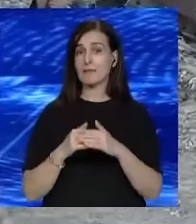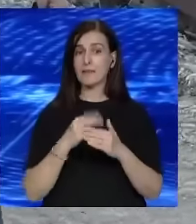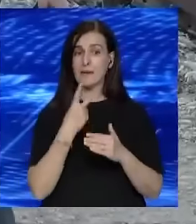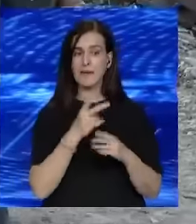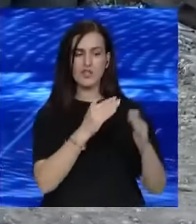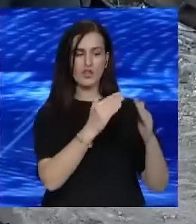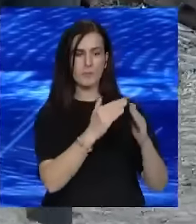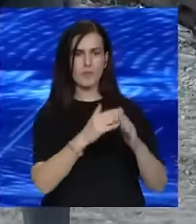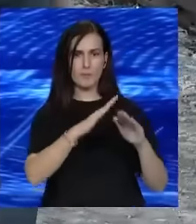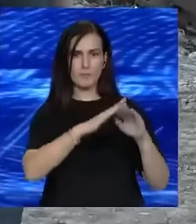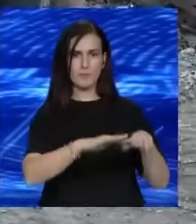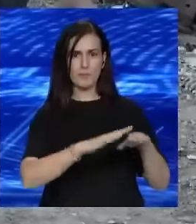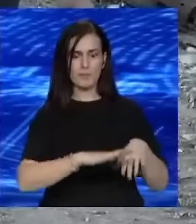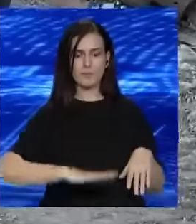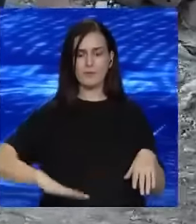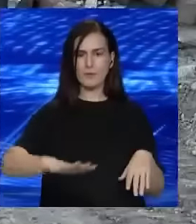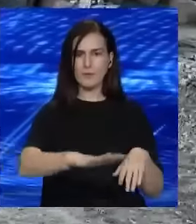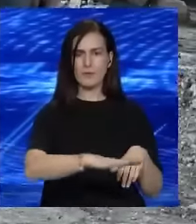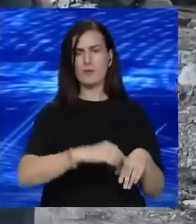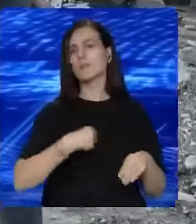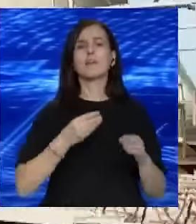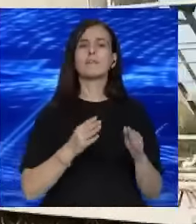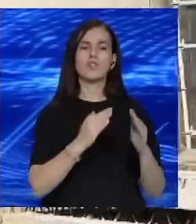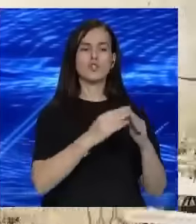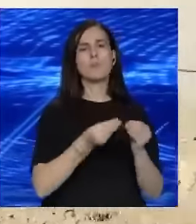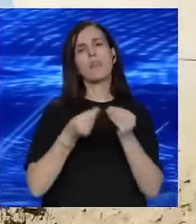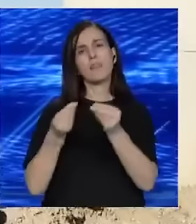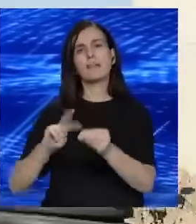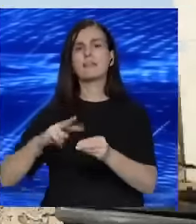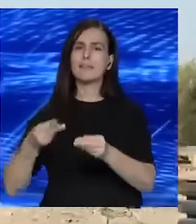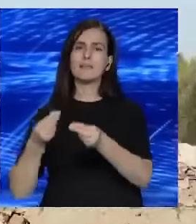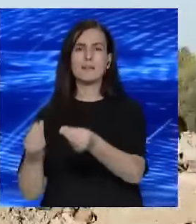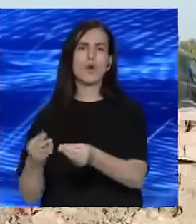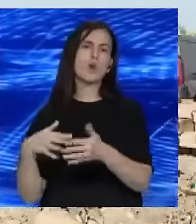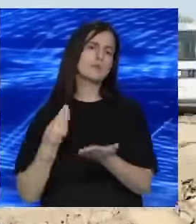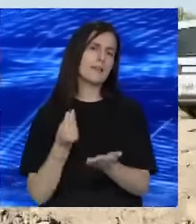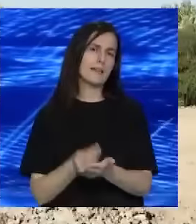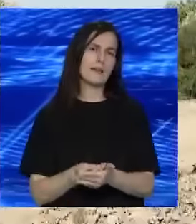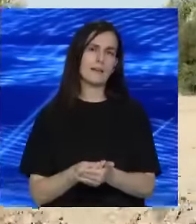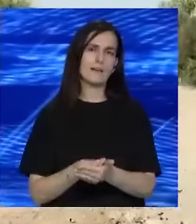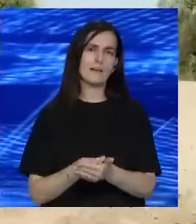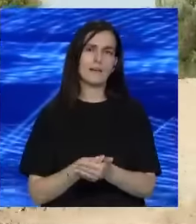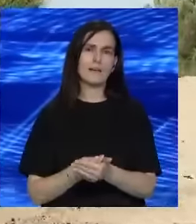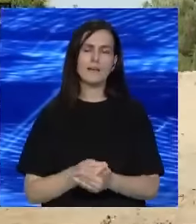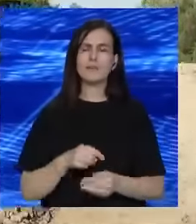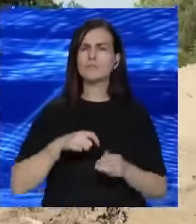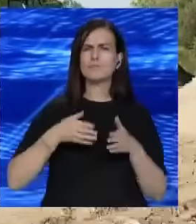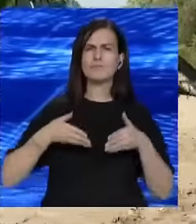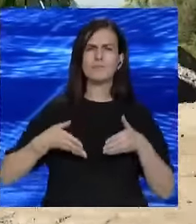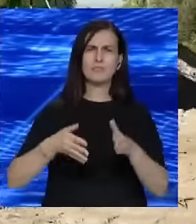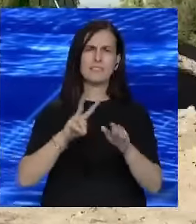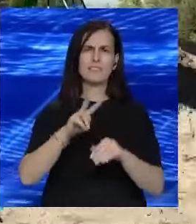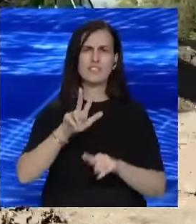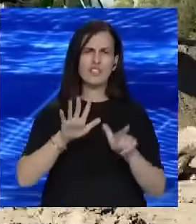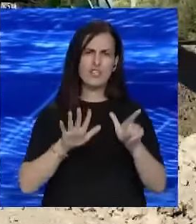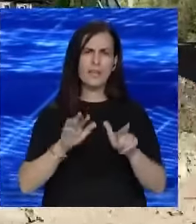i kompensuar me shtëpi sociale. Unaza e Madhe e kryeqytetit është mbi 27 kilometra i gjatë.